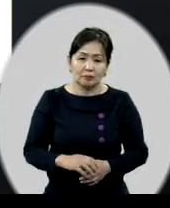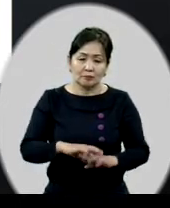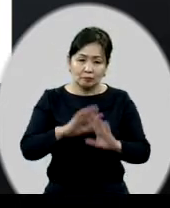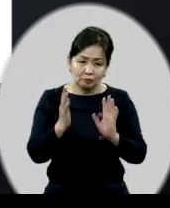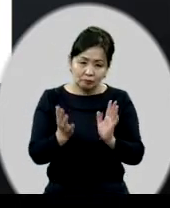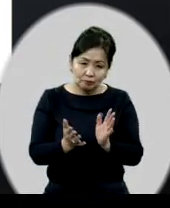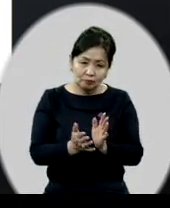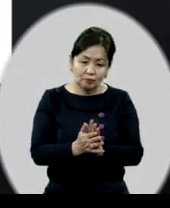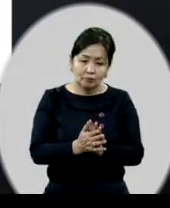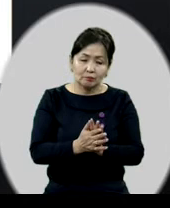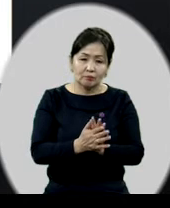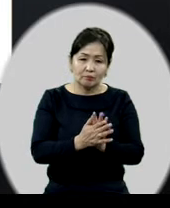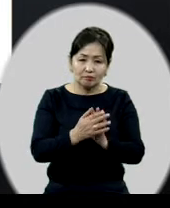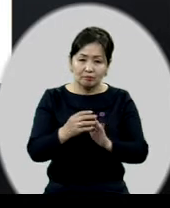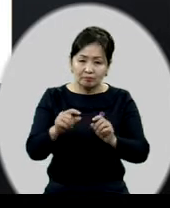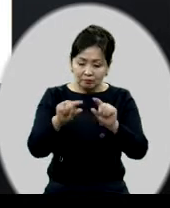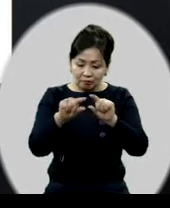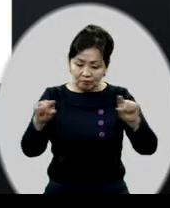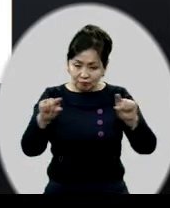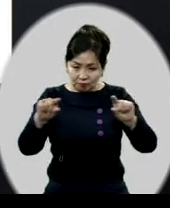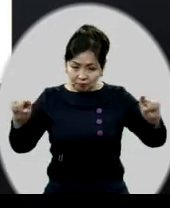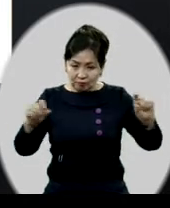Үнийгээ зурглаж үзье.